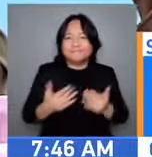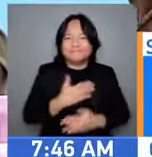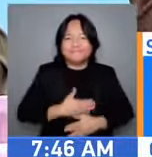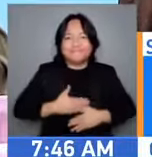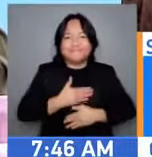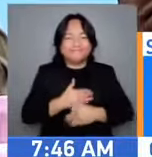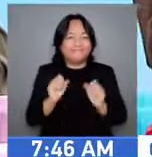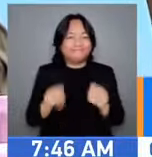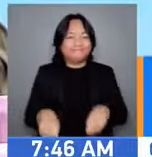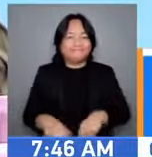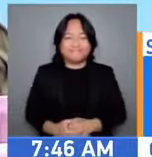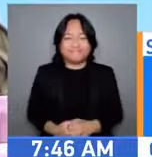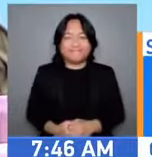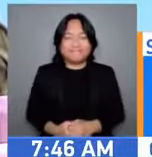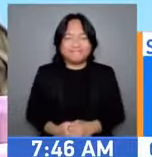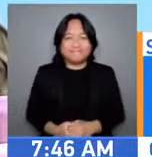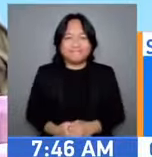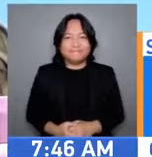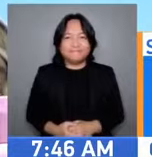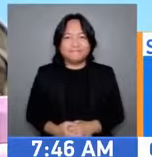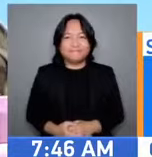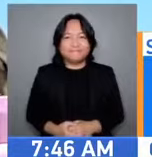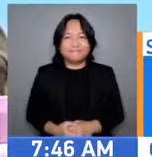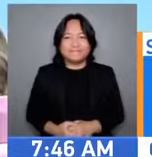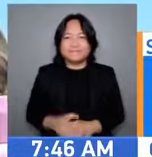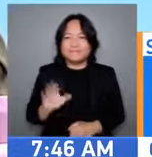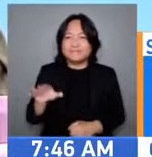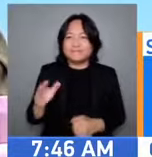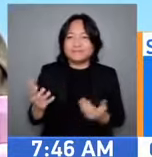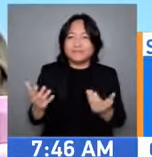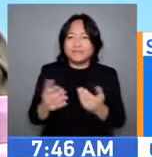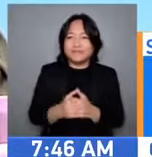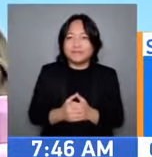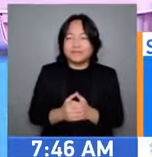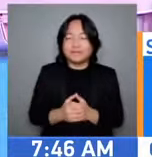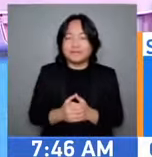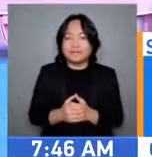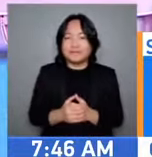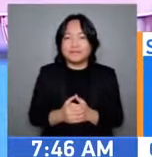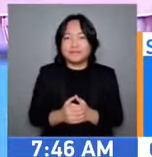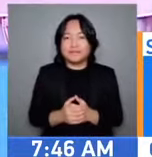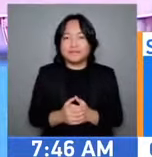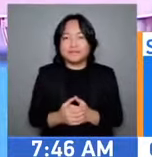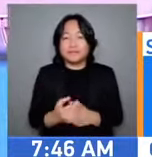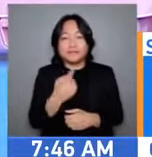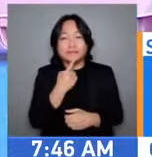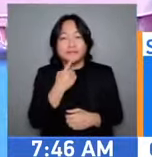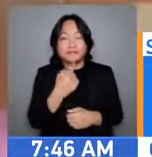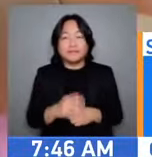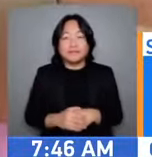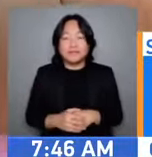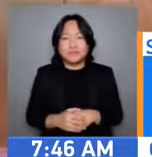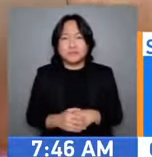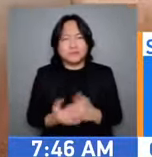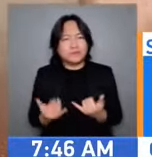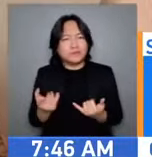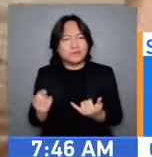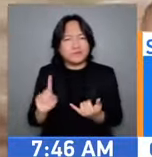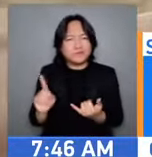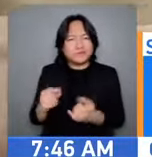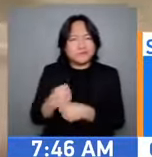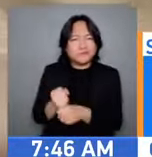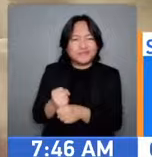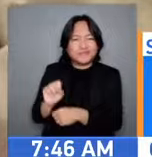ba yan ng Sanji? Ano ba yung binubuo mo? Ito, may molde lang naman dito. Ano ba yan, Mami Su? I don't know. What is this?